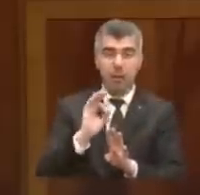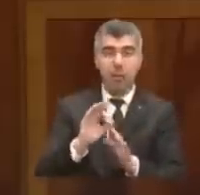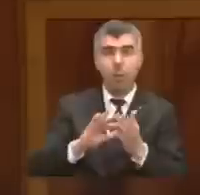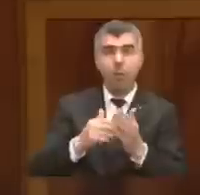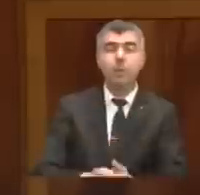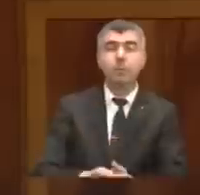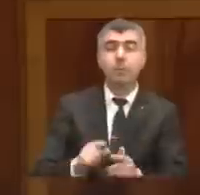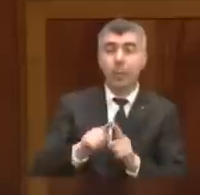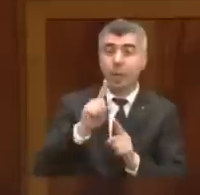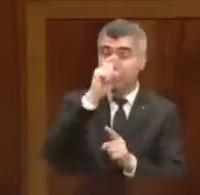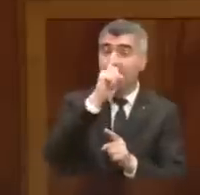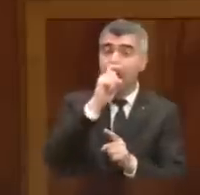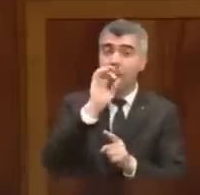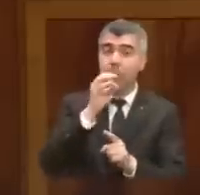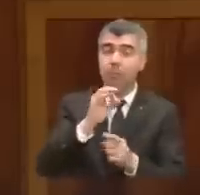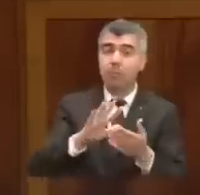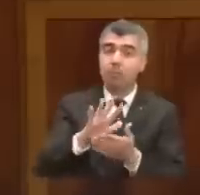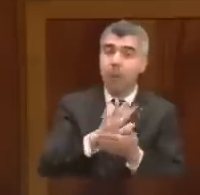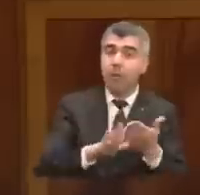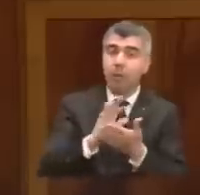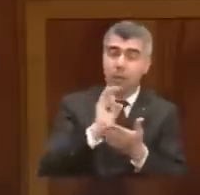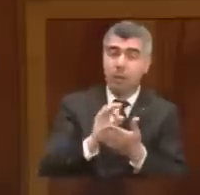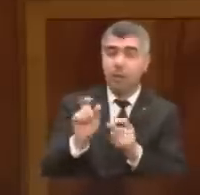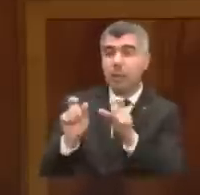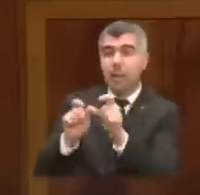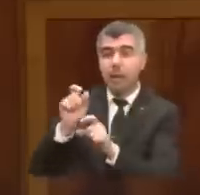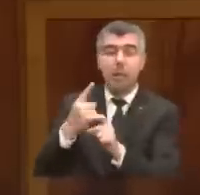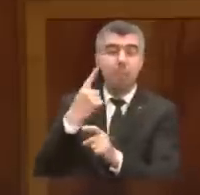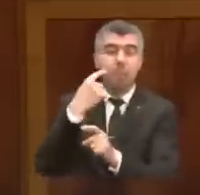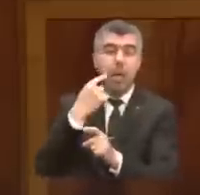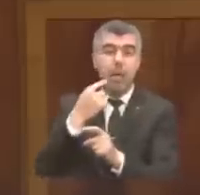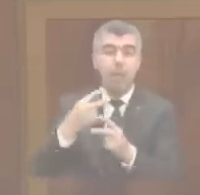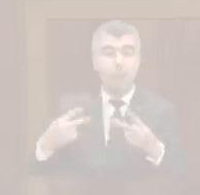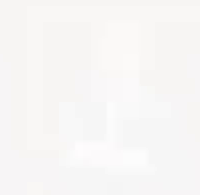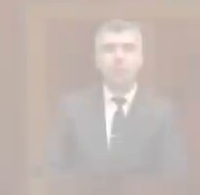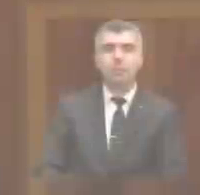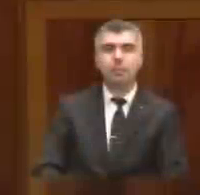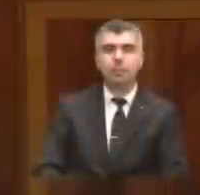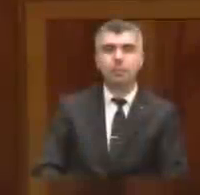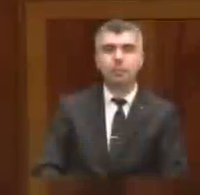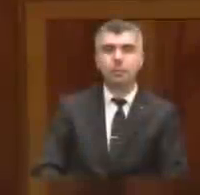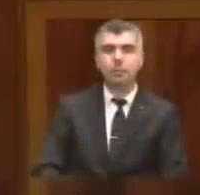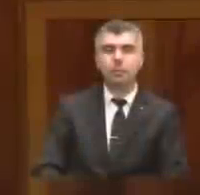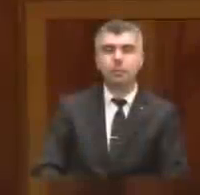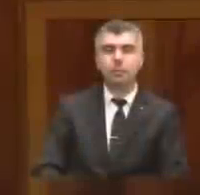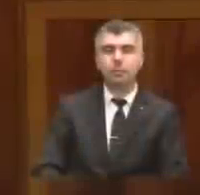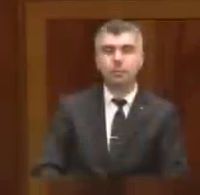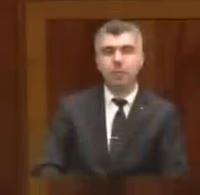85.3%، وهو أمر مقلق، وهذا الشيء ربما هو اللي كيدفع هاد المواطنين للبكاء في الأسواق أمام عدسات الكاميرات. بغيت